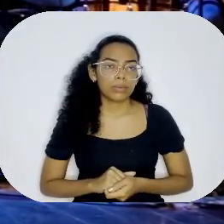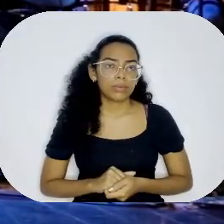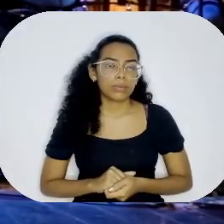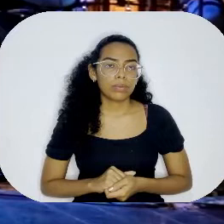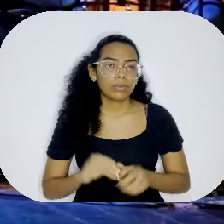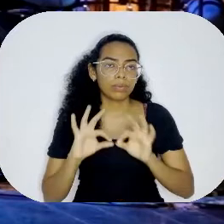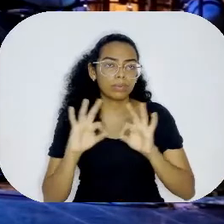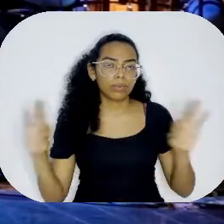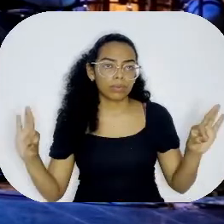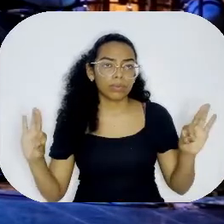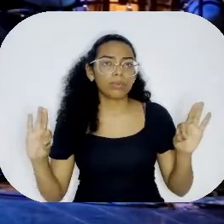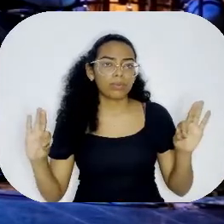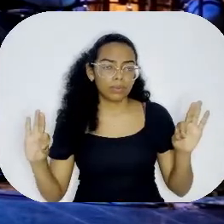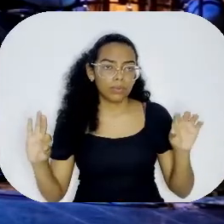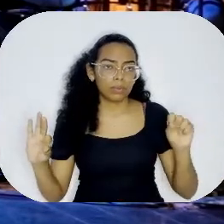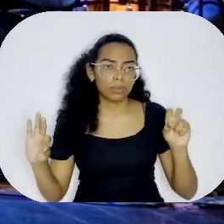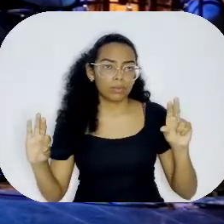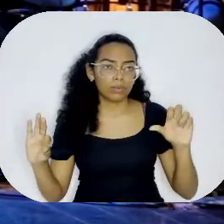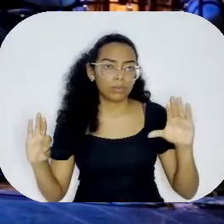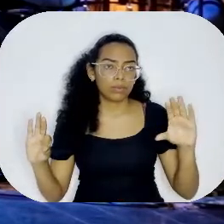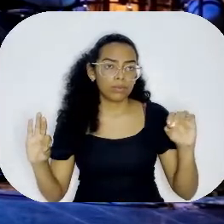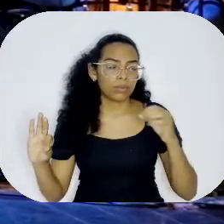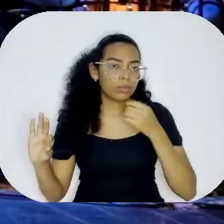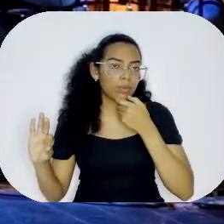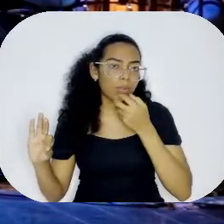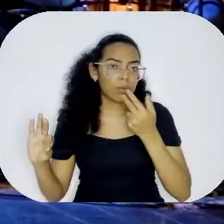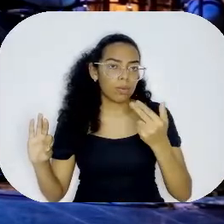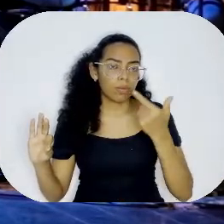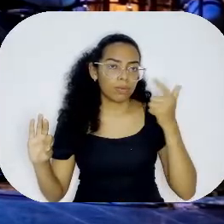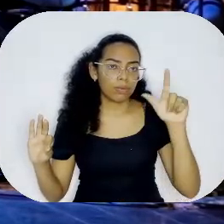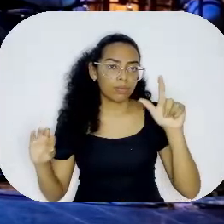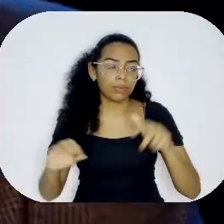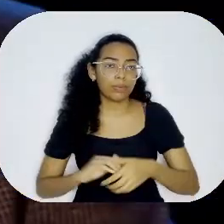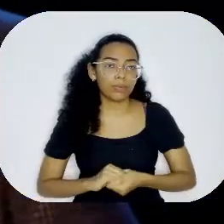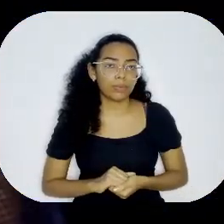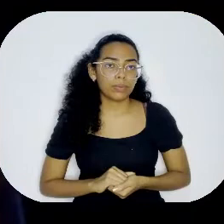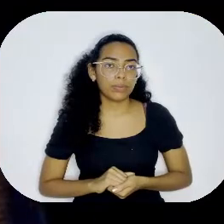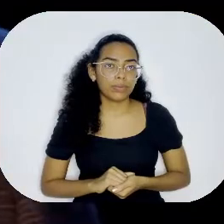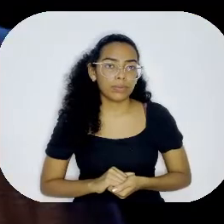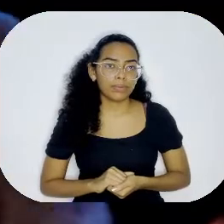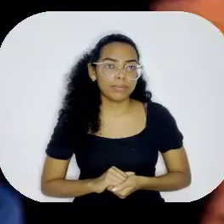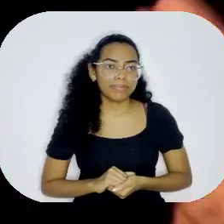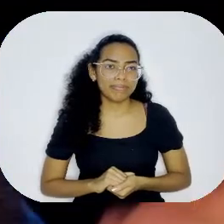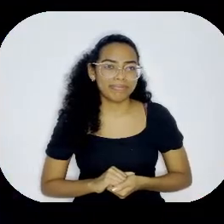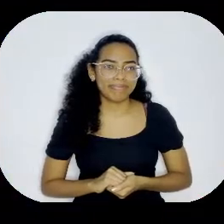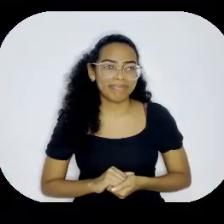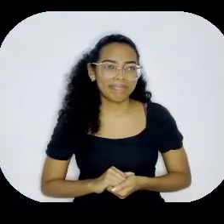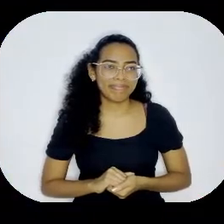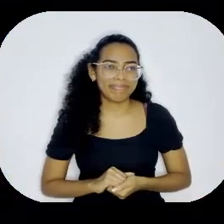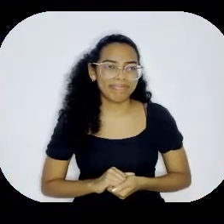Vusol le qualava nava zampi, canzi condolo yamudi musi muti maku sola. Ok,